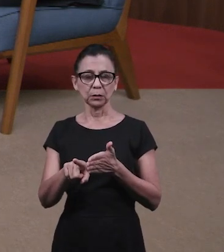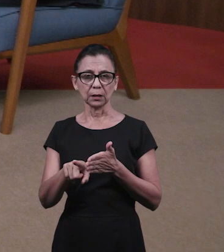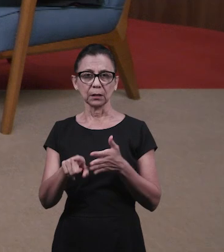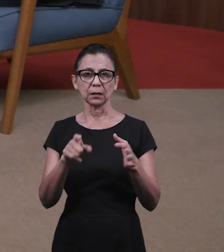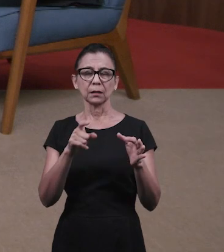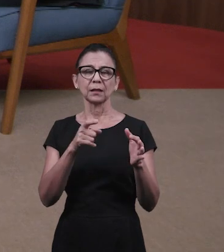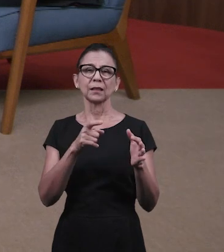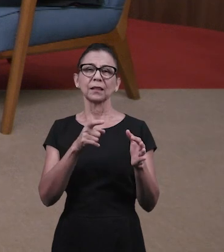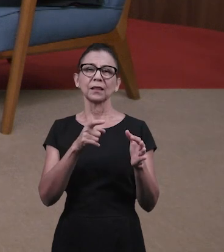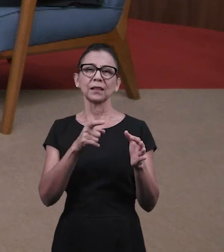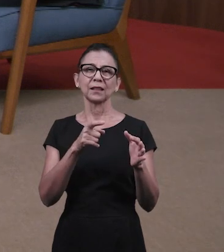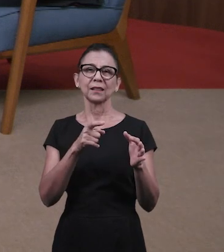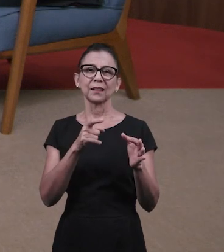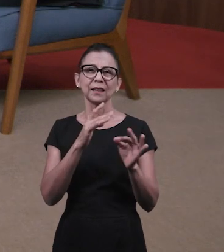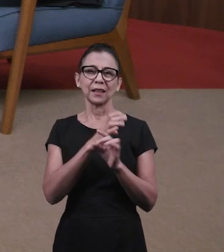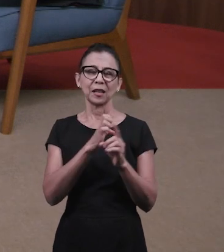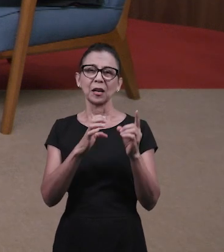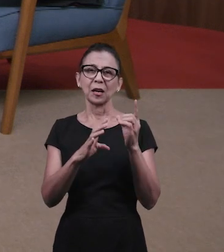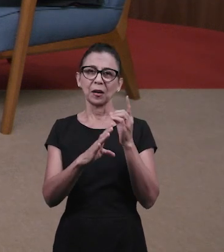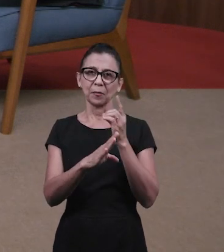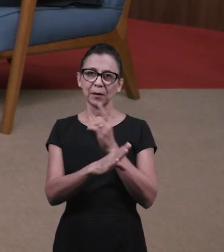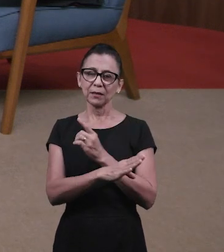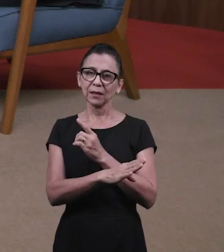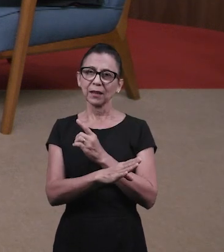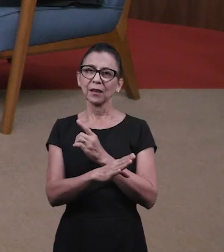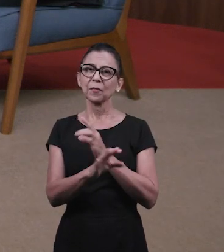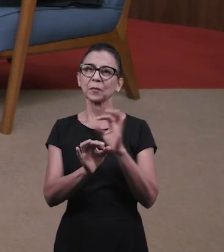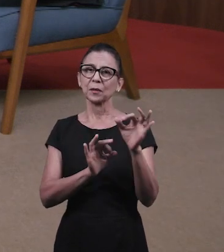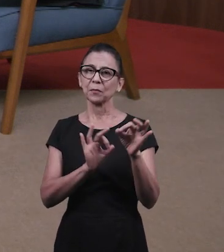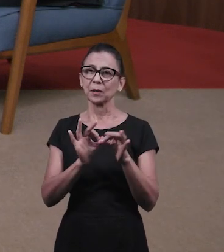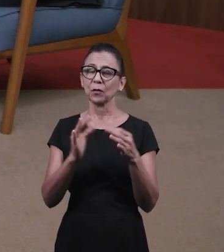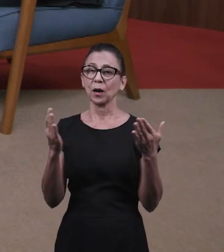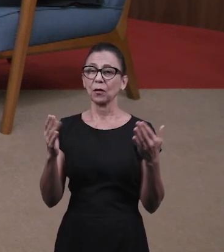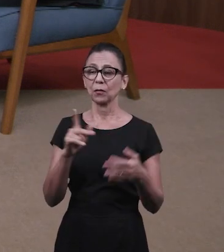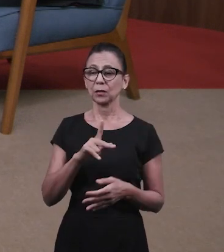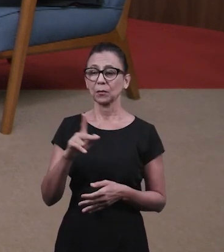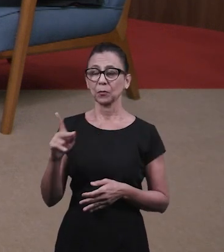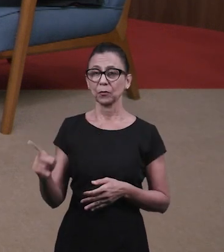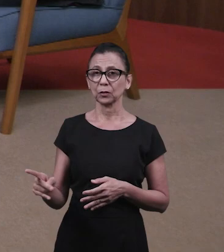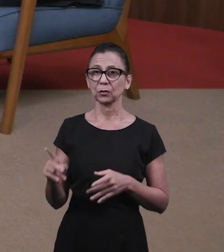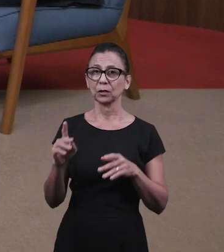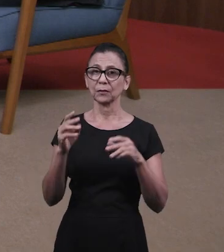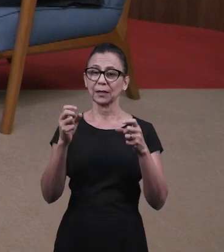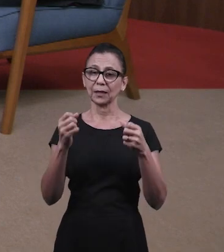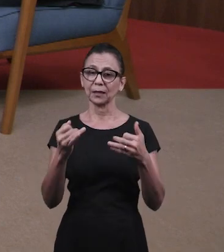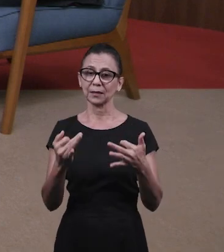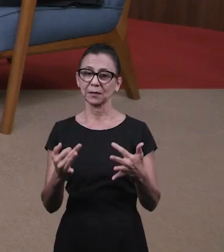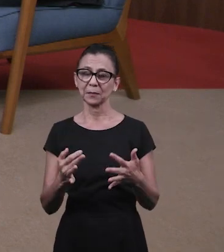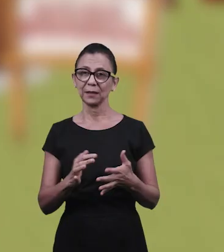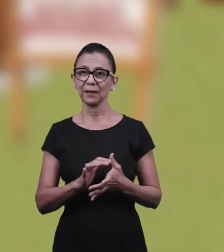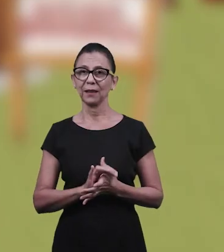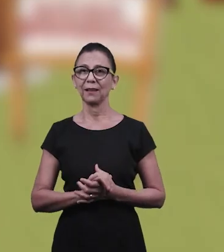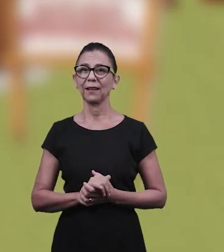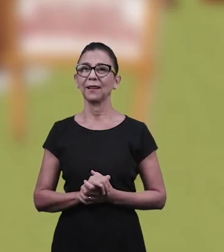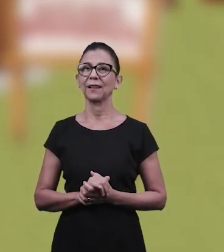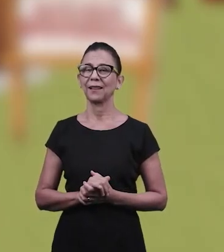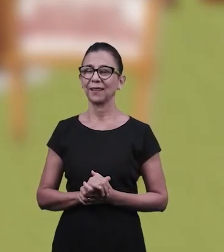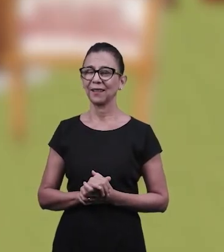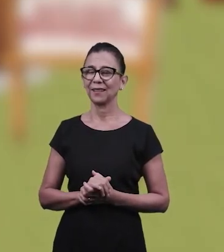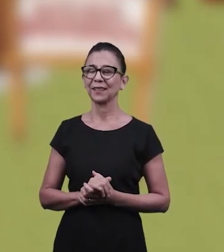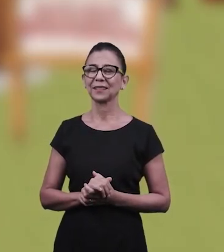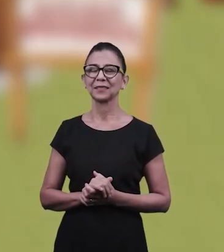va être répondu maintenant dans l'étude pour les intermédiaires et adolescents par le professeur Sandra Carvalho.